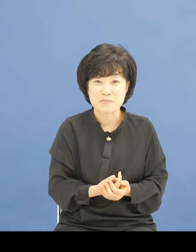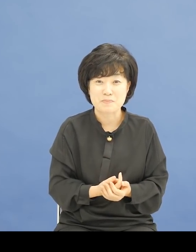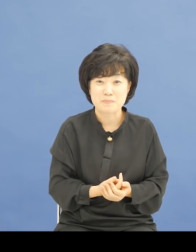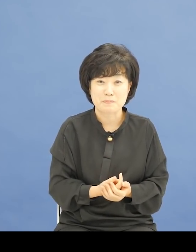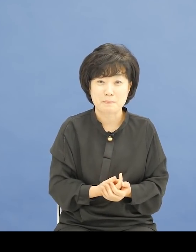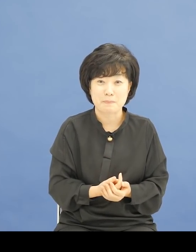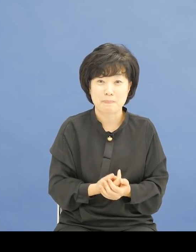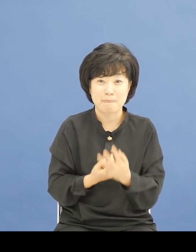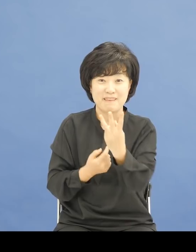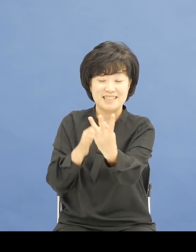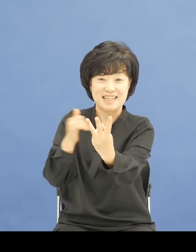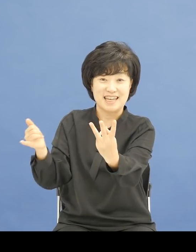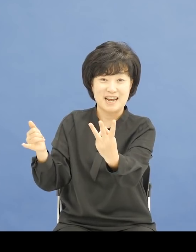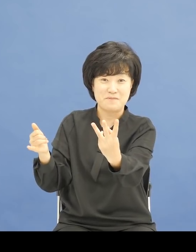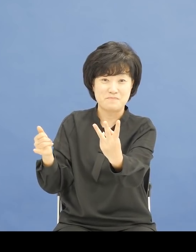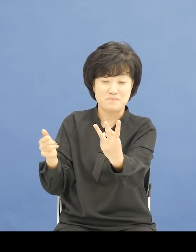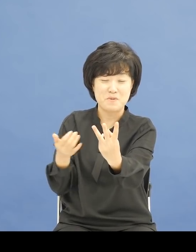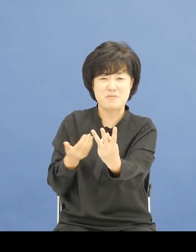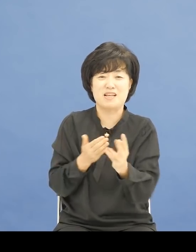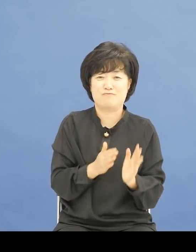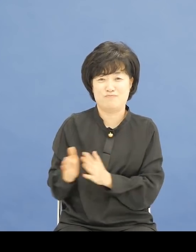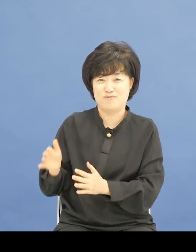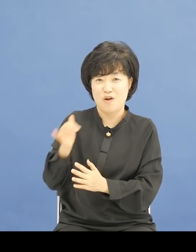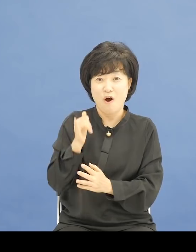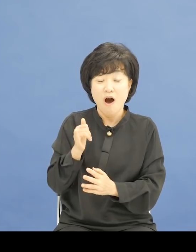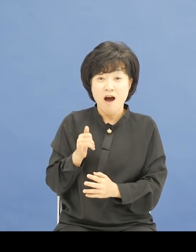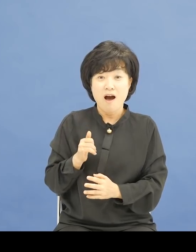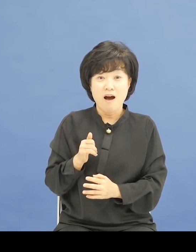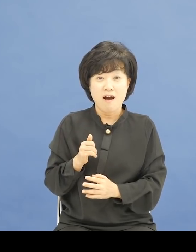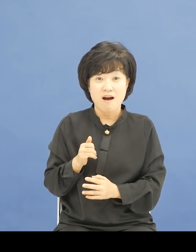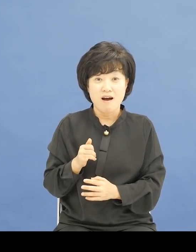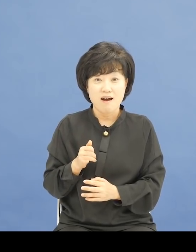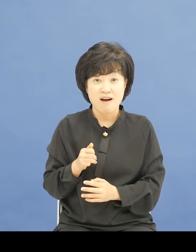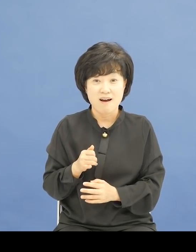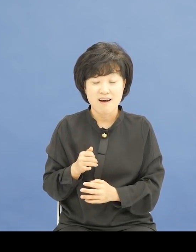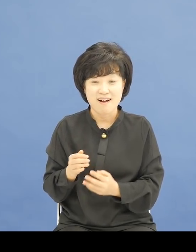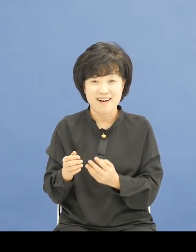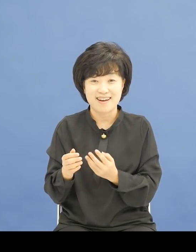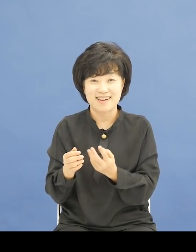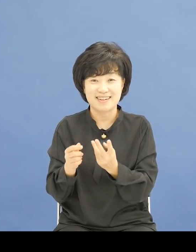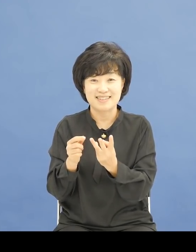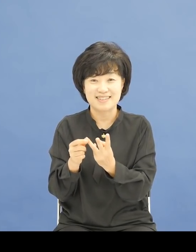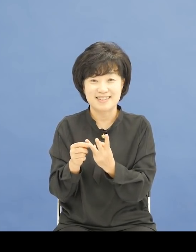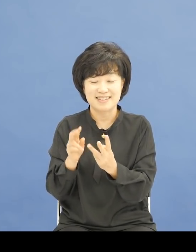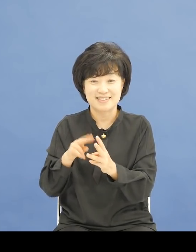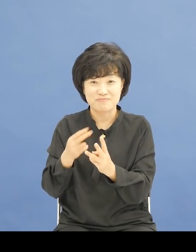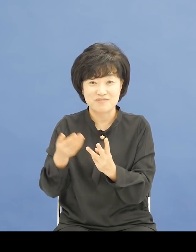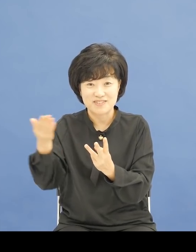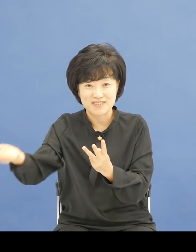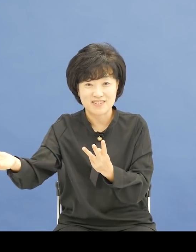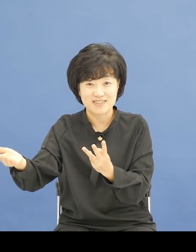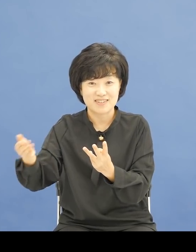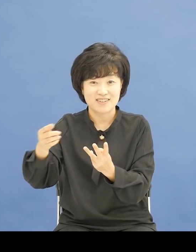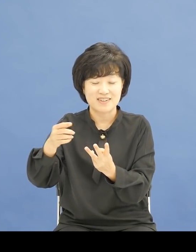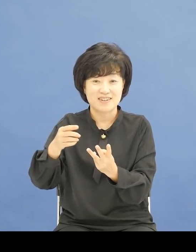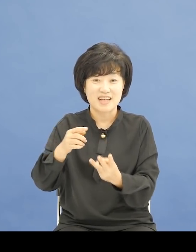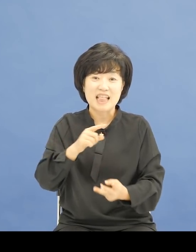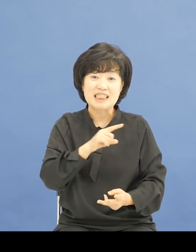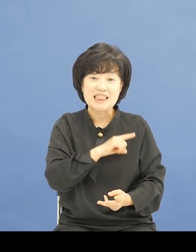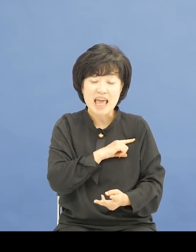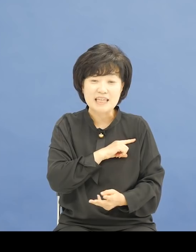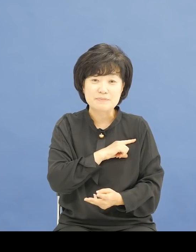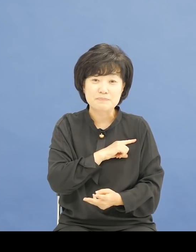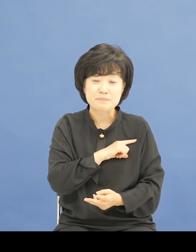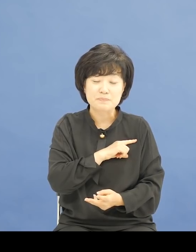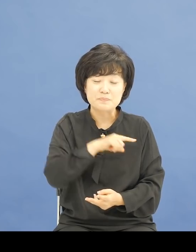해오셨어요. 아 그래요? 네네. 제가 세 분을 빨리 위해서 줘봐. 우리 야 그럴 줄 알고. 해오신 거예요? 네. 아, 자, 아유, 어머. 사실 기도하면서. 이게 그